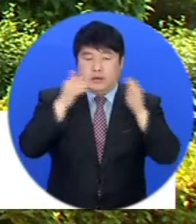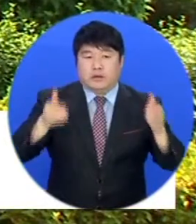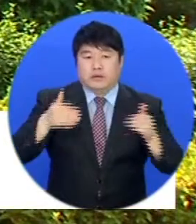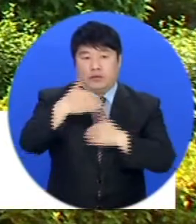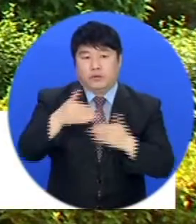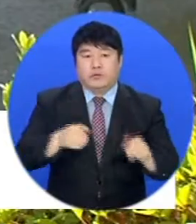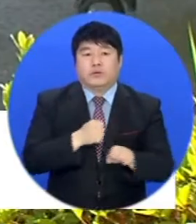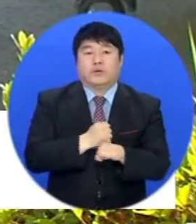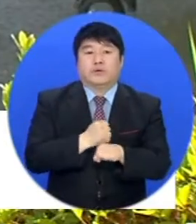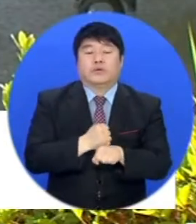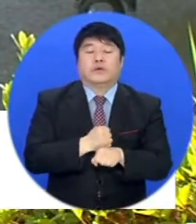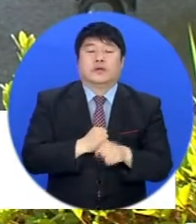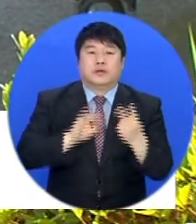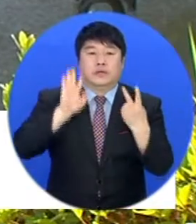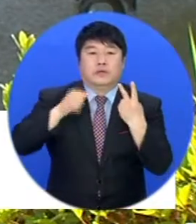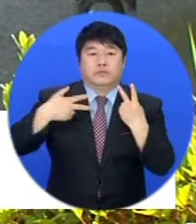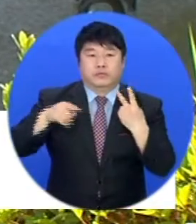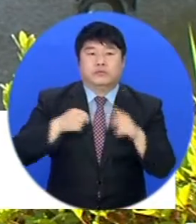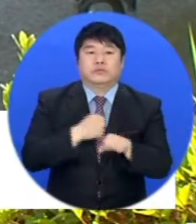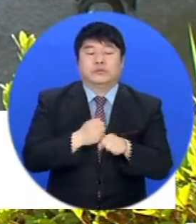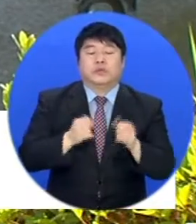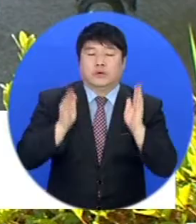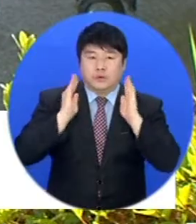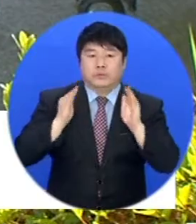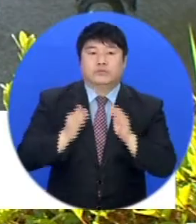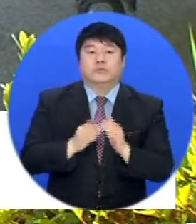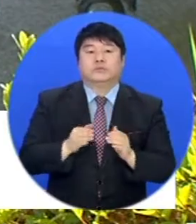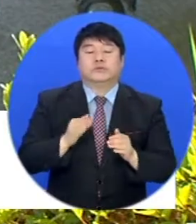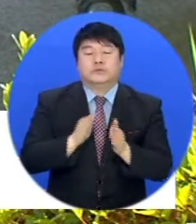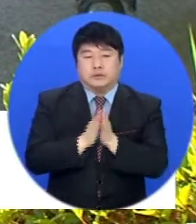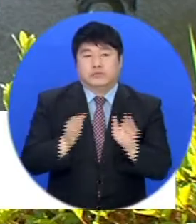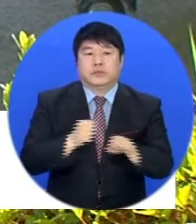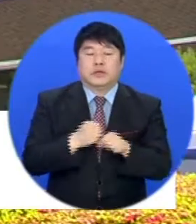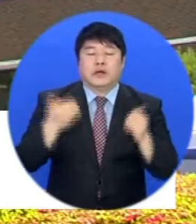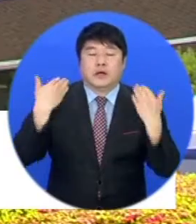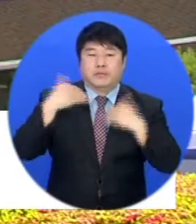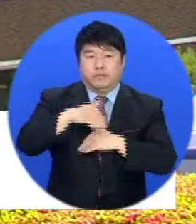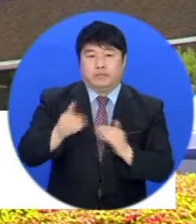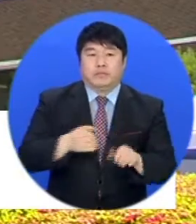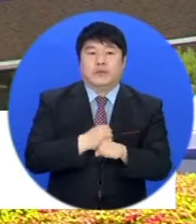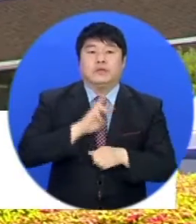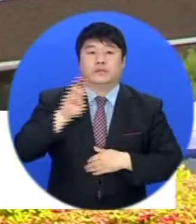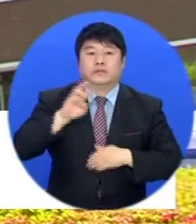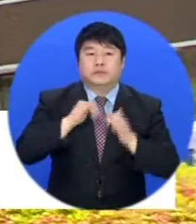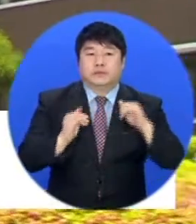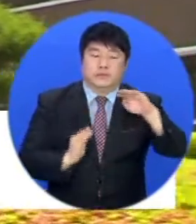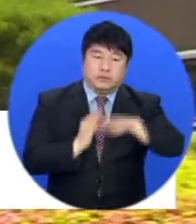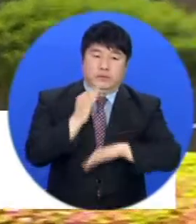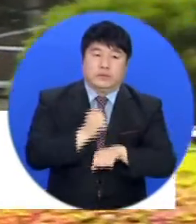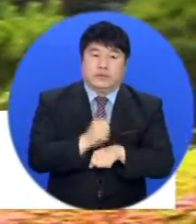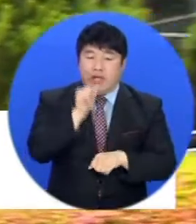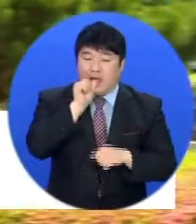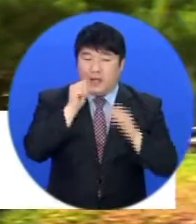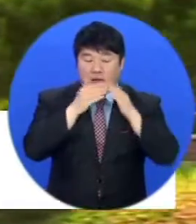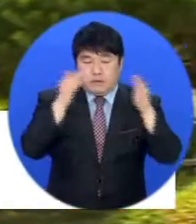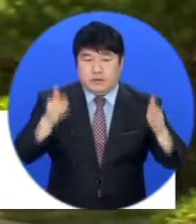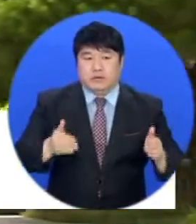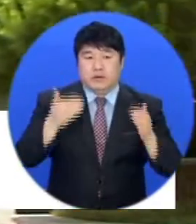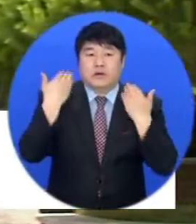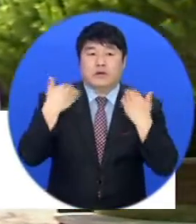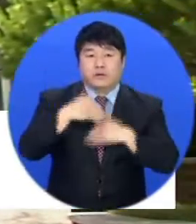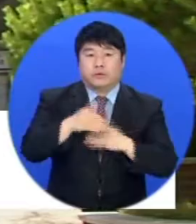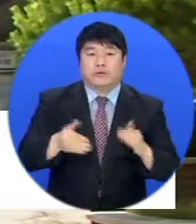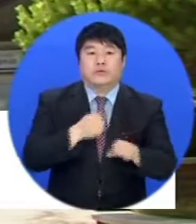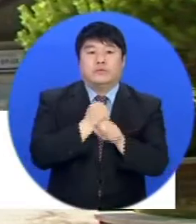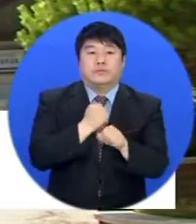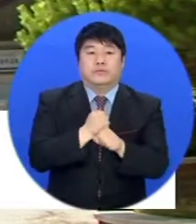도입됩니다. 광주시 교육청은 학급당 학생 수가 30명이 넘는 학교를 대상으로 컨테이너 교실을 설치해